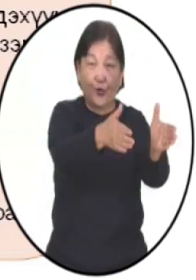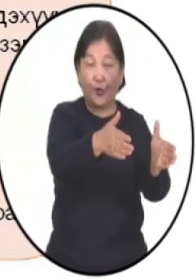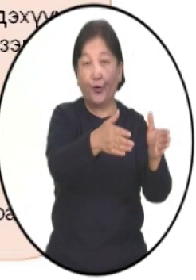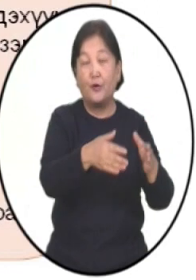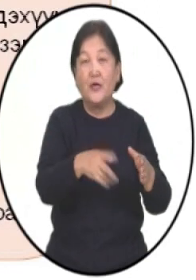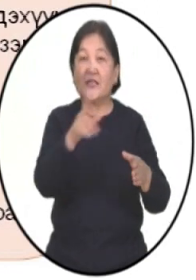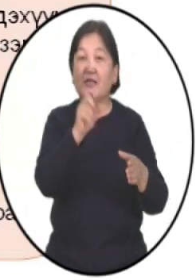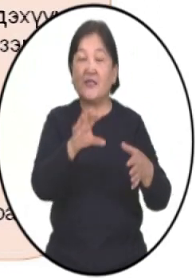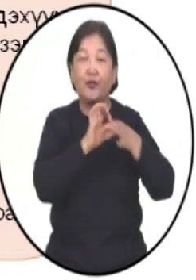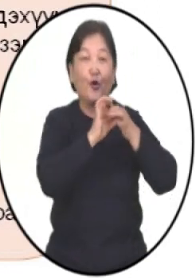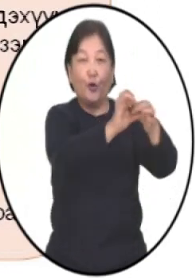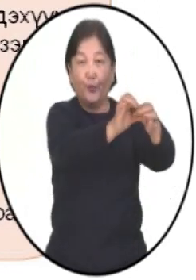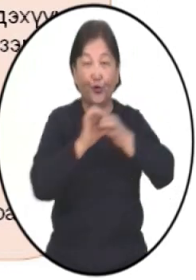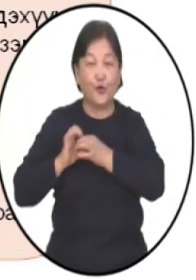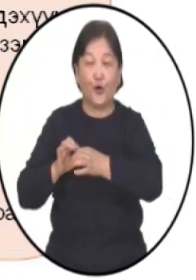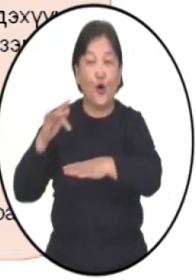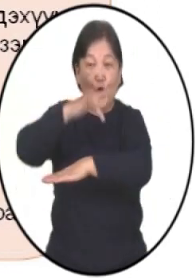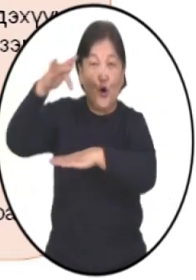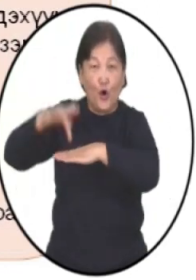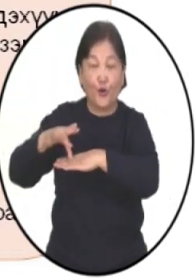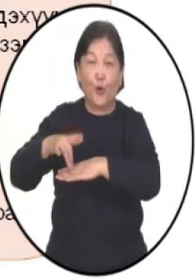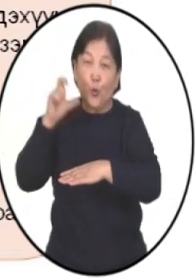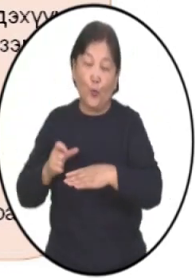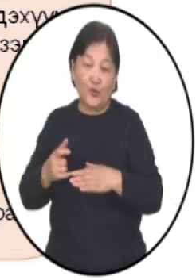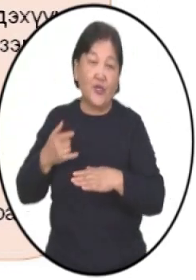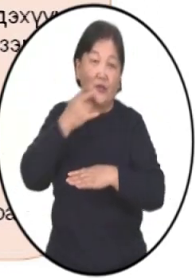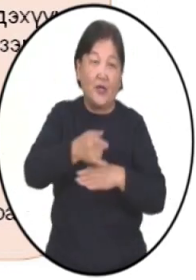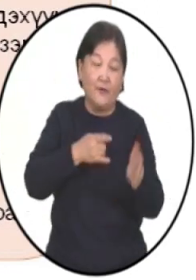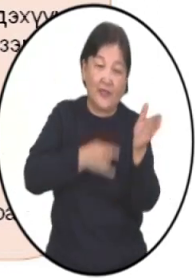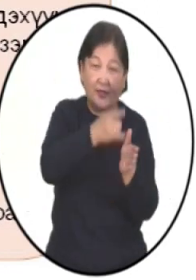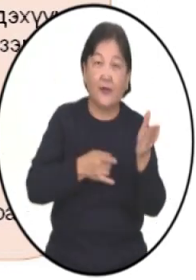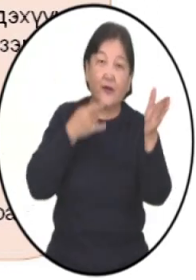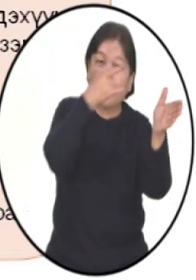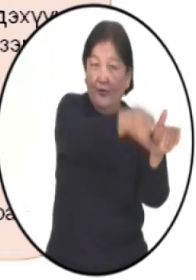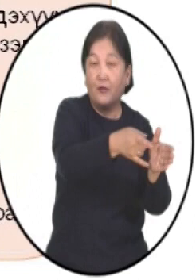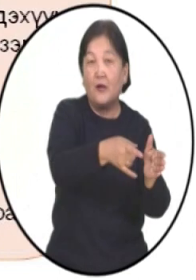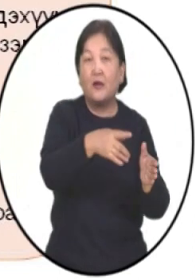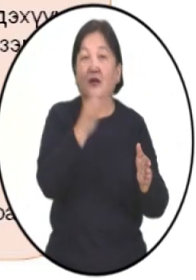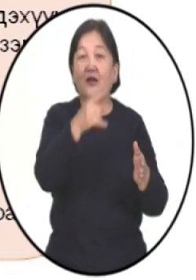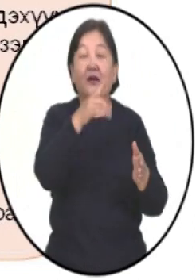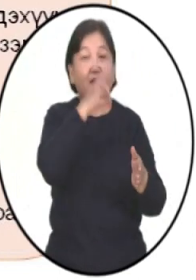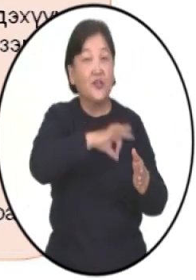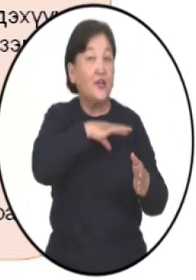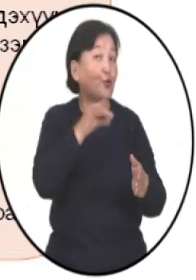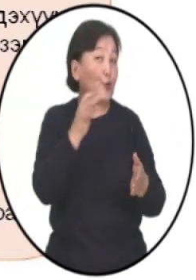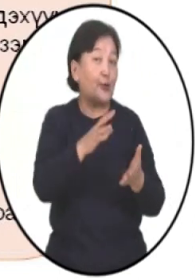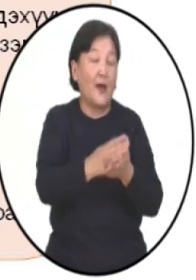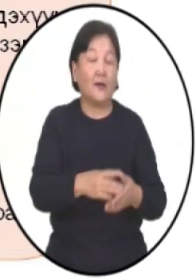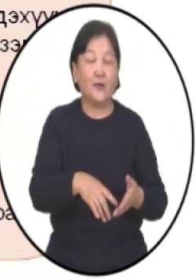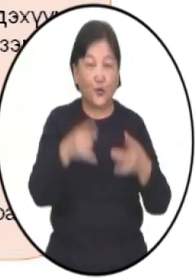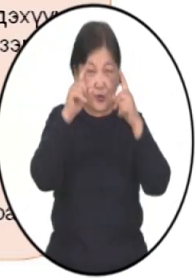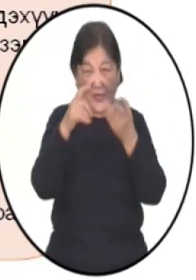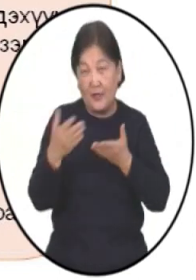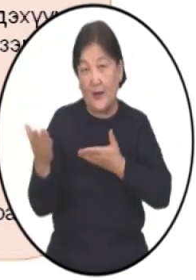зээлтэй холбох хот хоорондын хүн тээвэрлэх зэрэг чухал нөлөөтэй тээврийн төрөл юм. За энэ та бүхэн зургийг харж